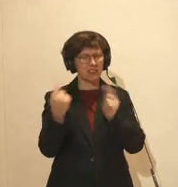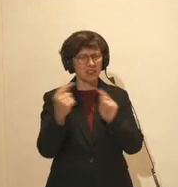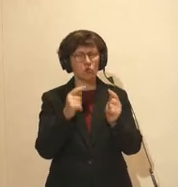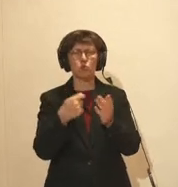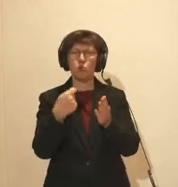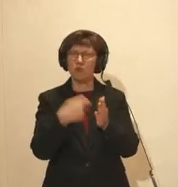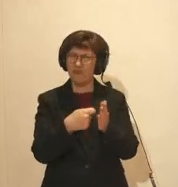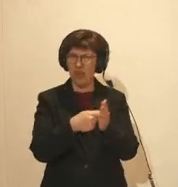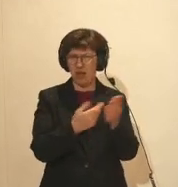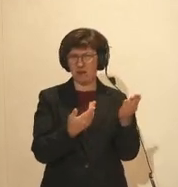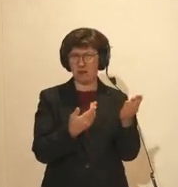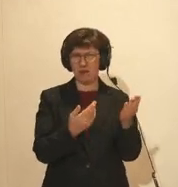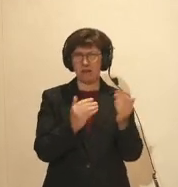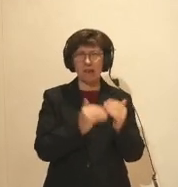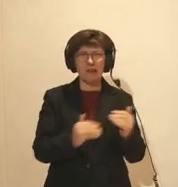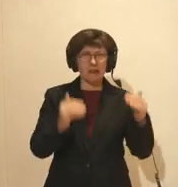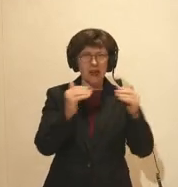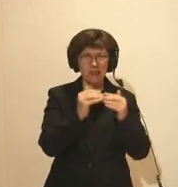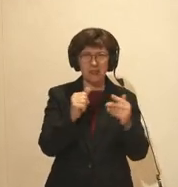richtig